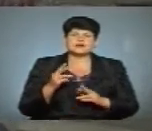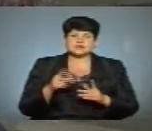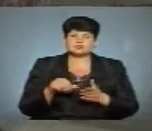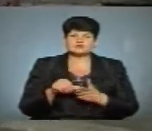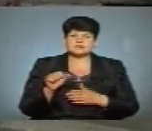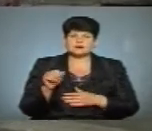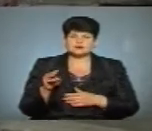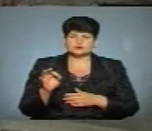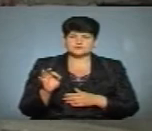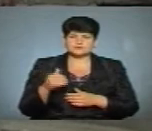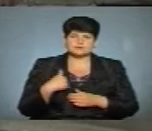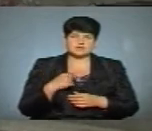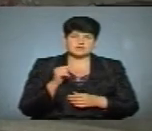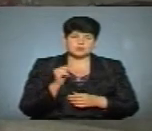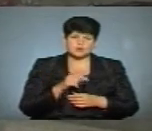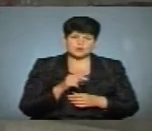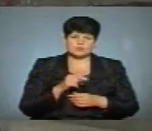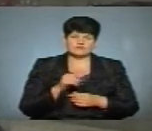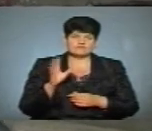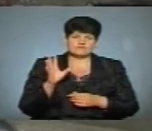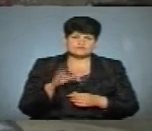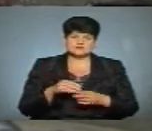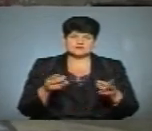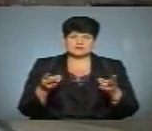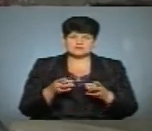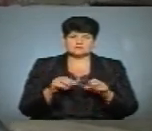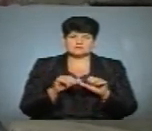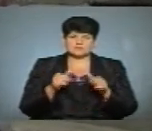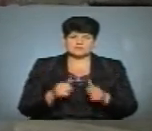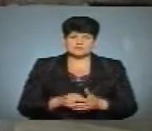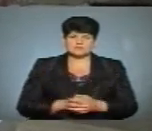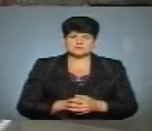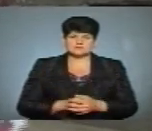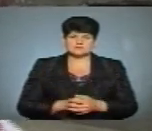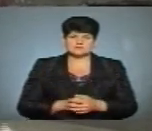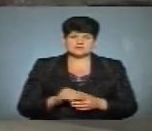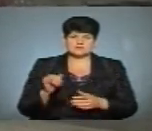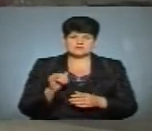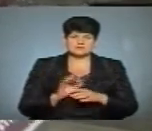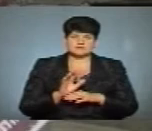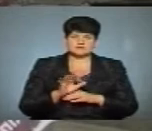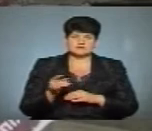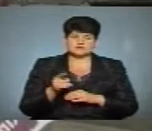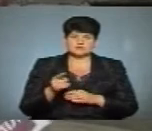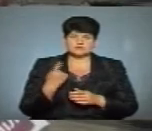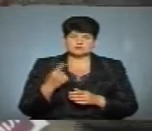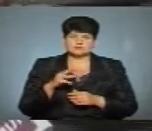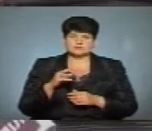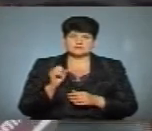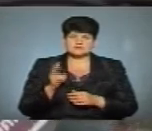АТО. Ми його все як належить оформили і документи відправили в Тернопіль на обласну МСЕК на початку